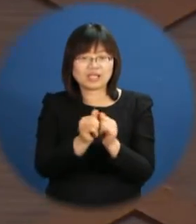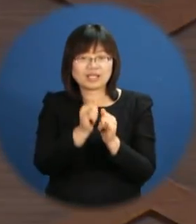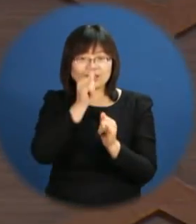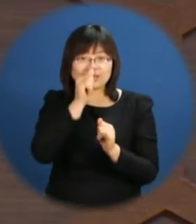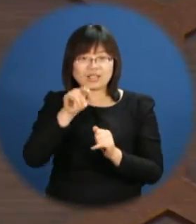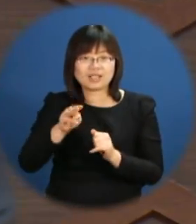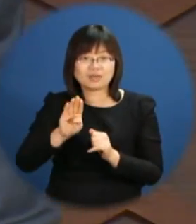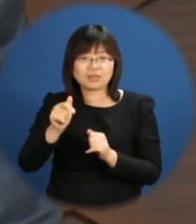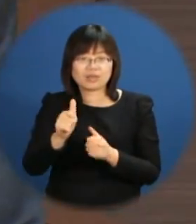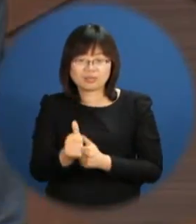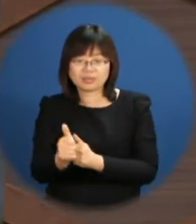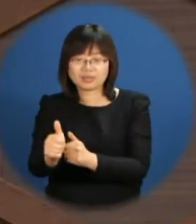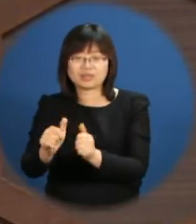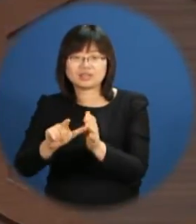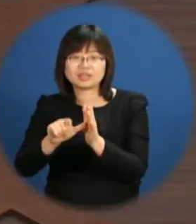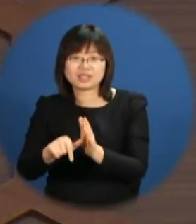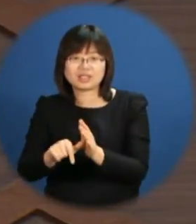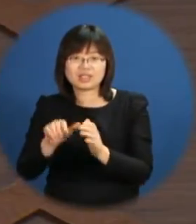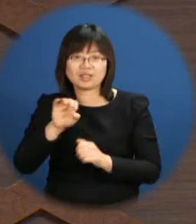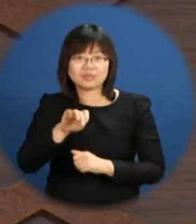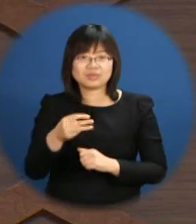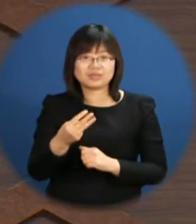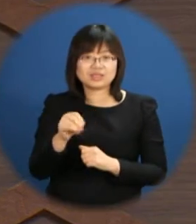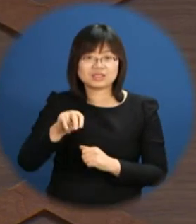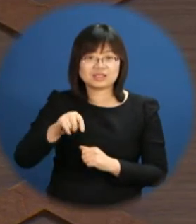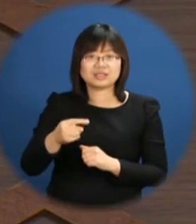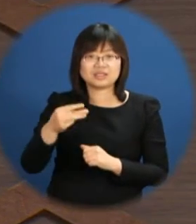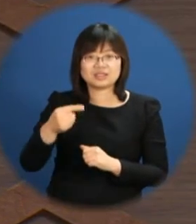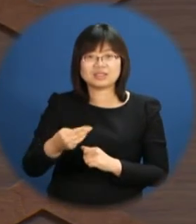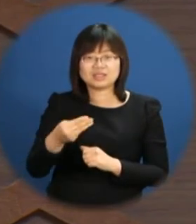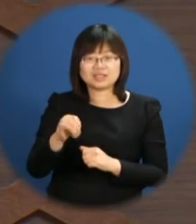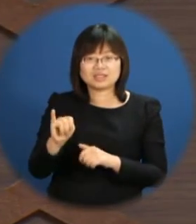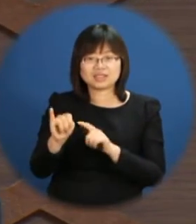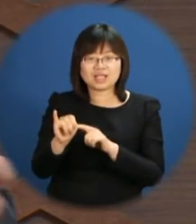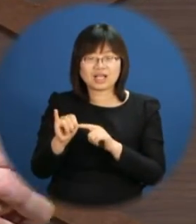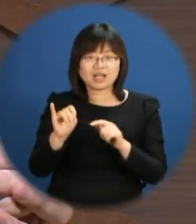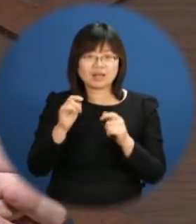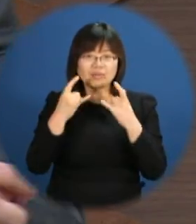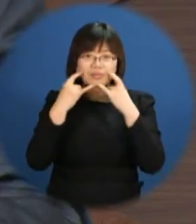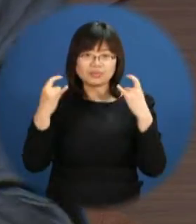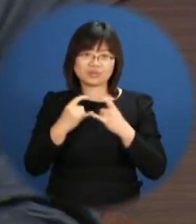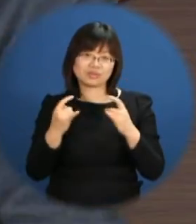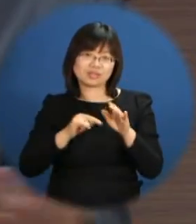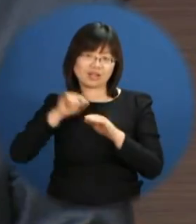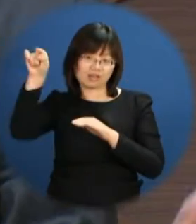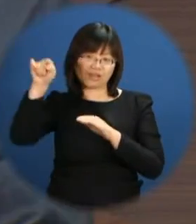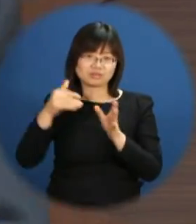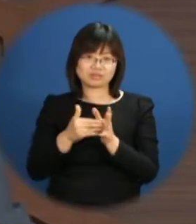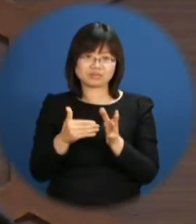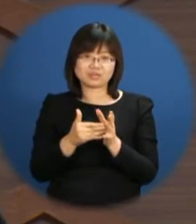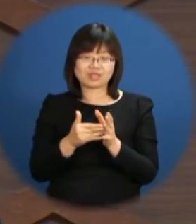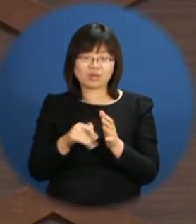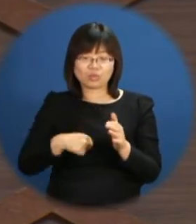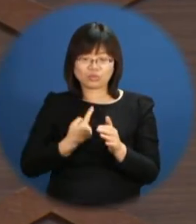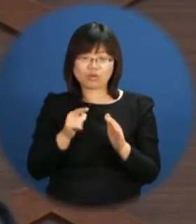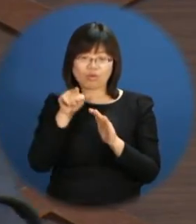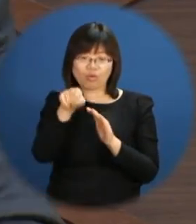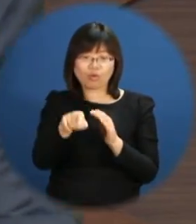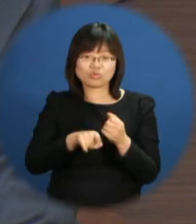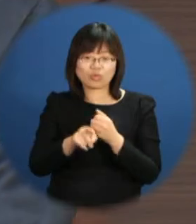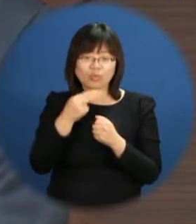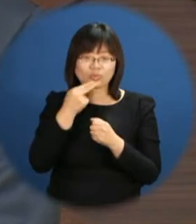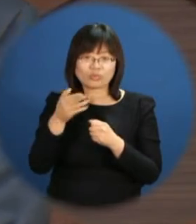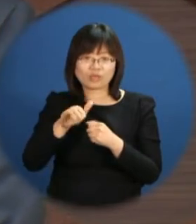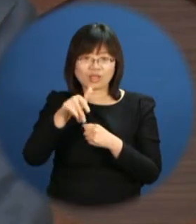따라다닐 때 프리스트 엘리가 빠리 를 같은겁니다 자기 혼자 빠리의 같은데 갈 이유가 전혀 없는 사람인데